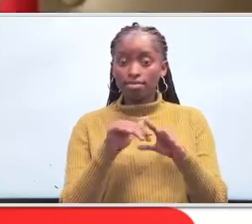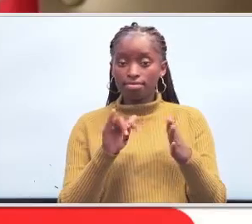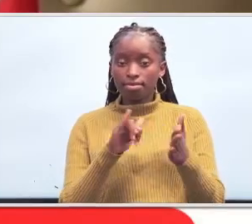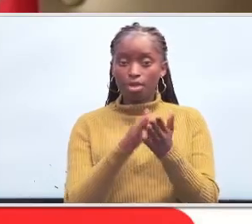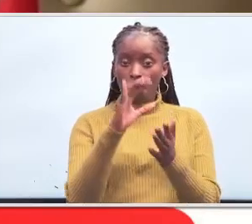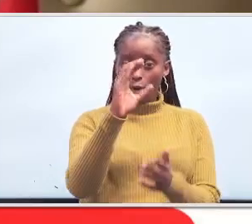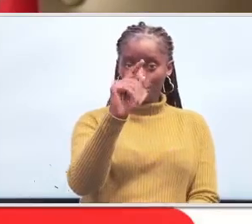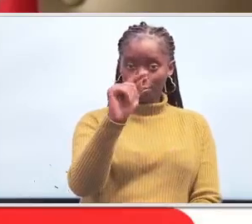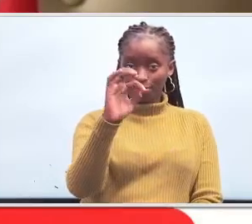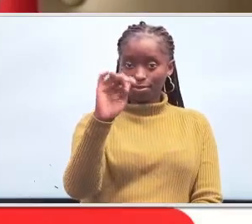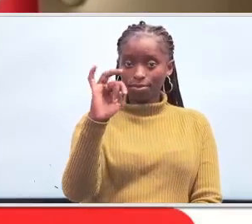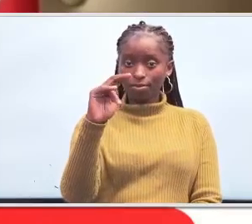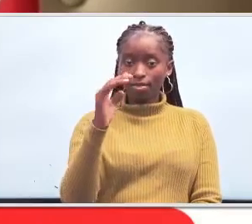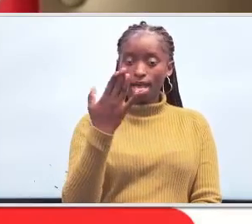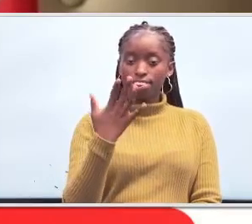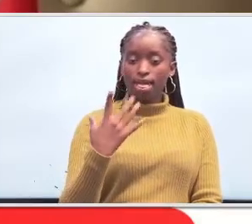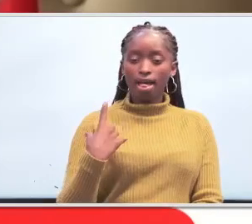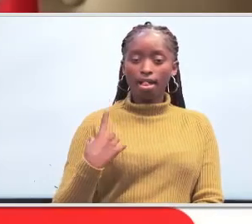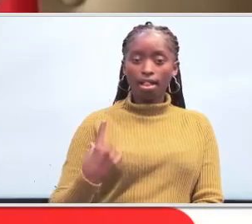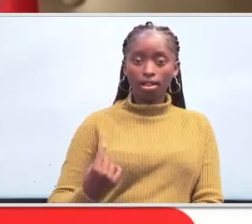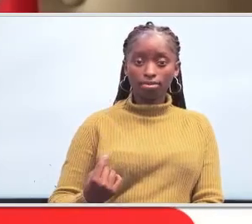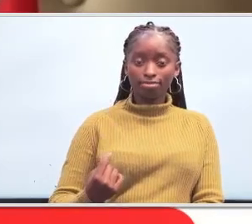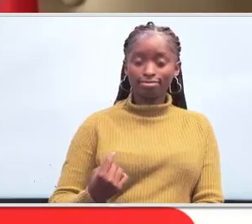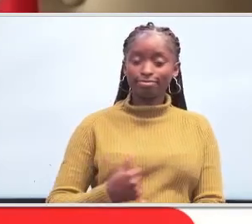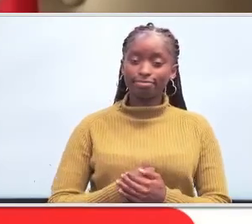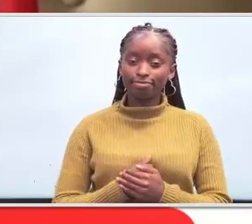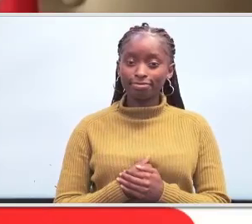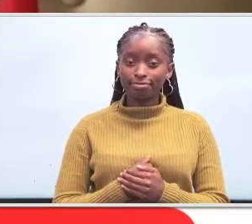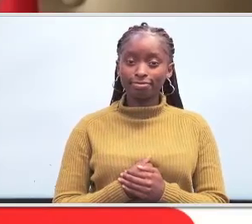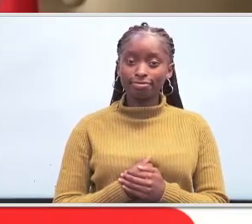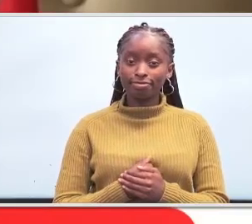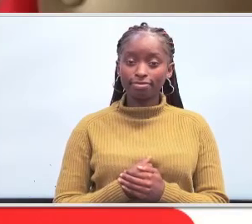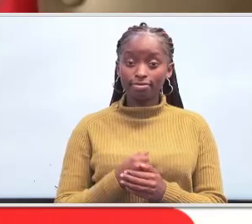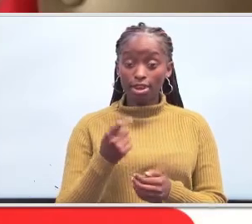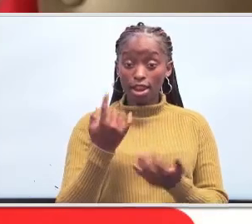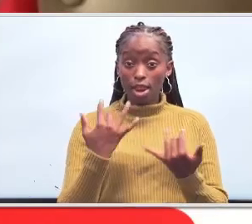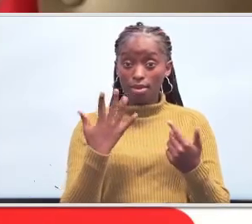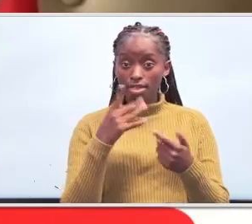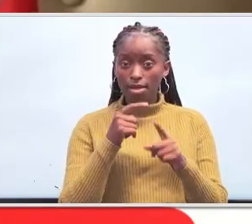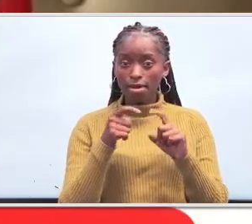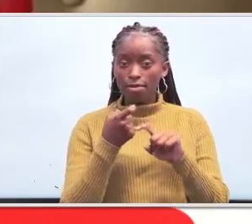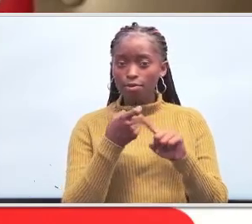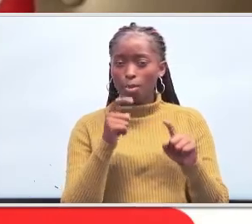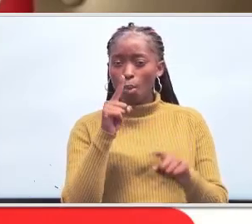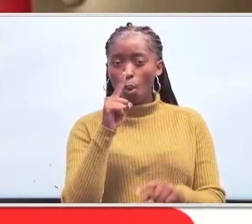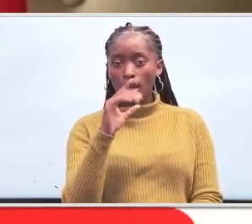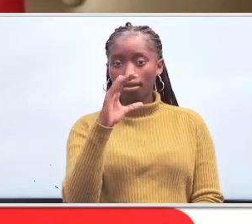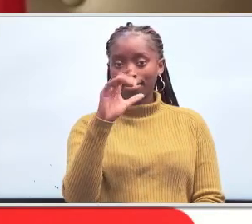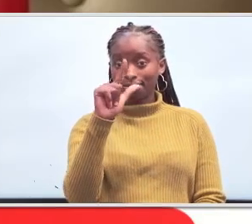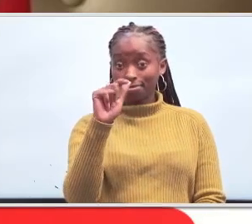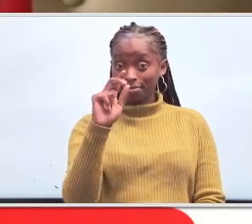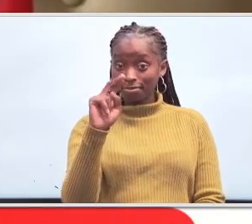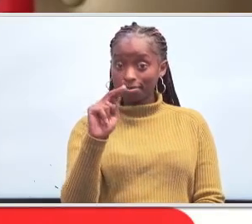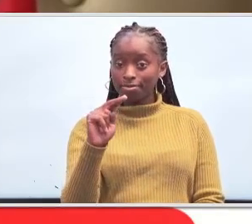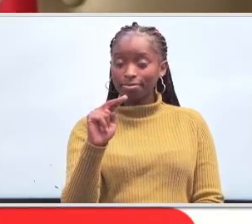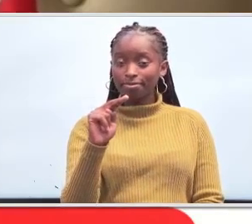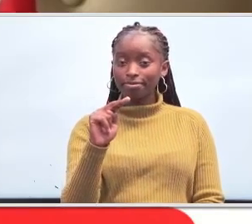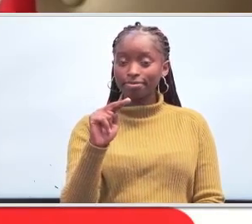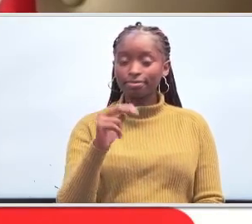awali. Wale wasita ambao walipigwa risasi wanatoka kwa gran moja. Wahusika